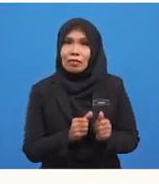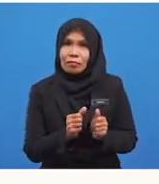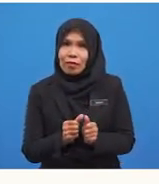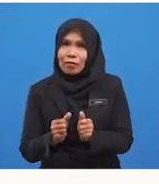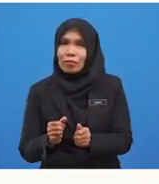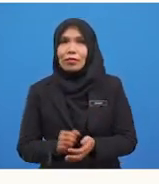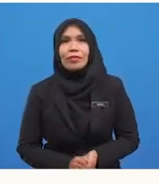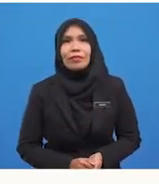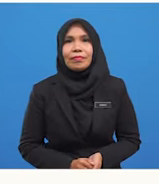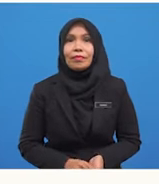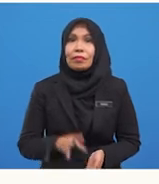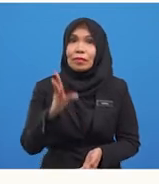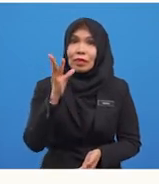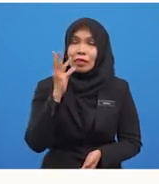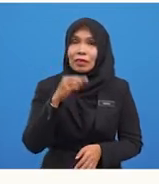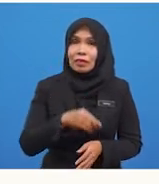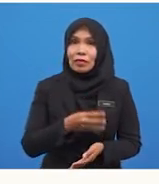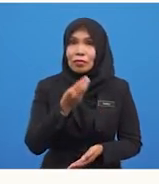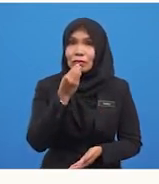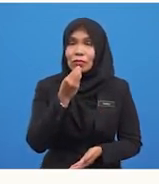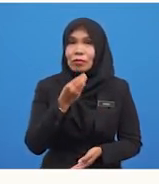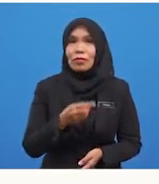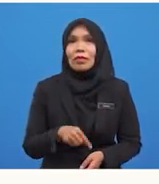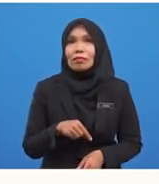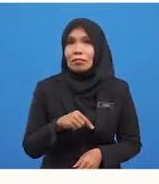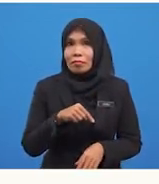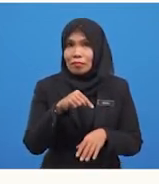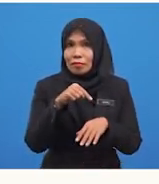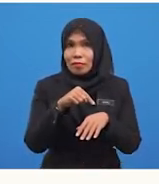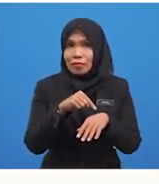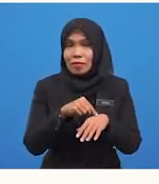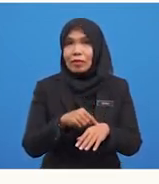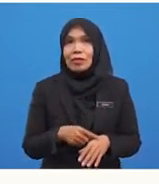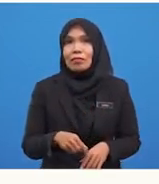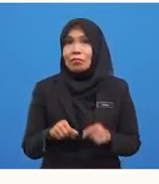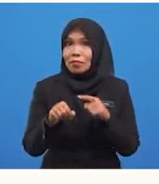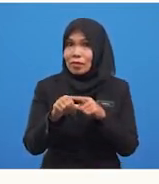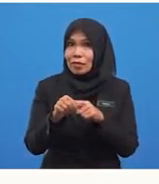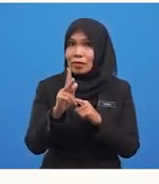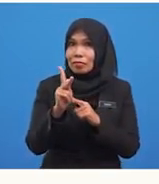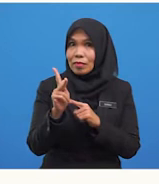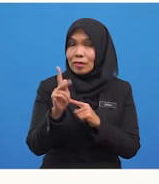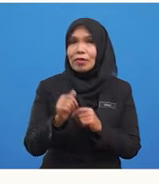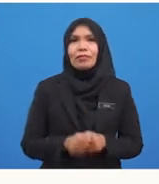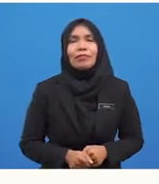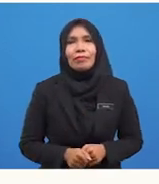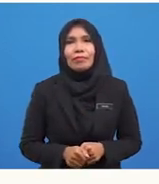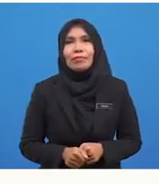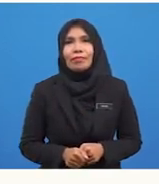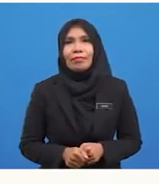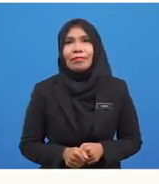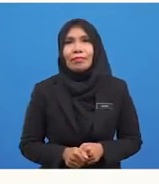nasi disuap di tangan kanan, lauk dibincat